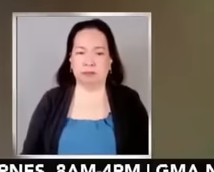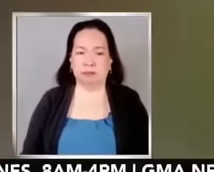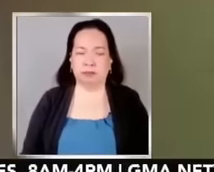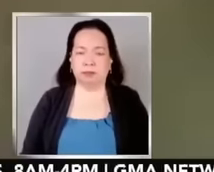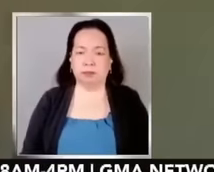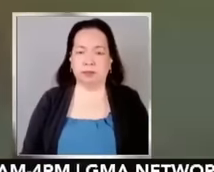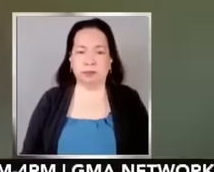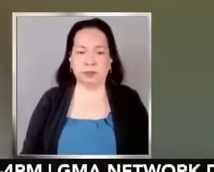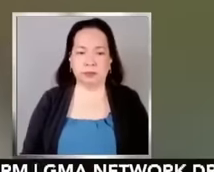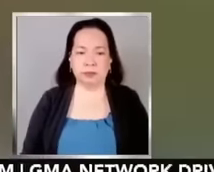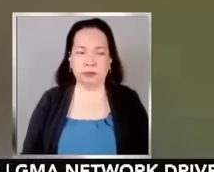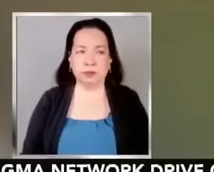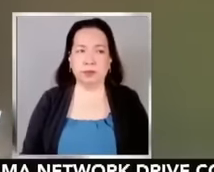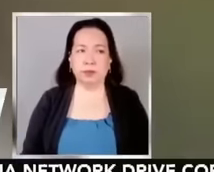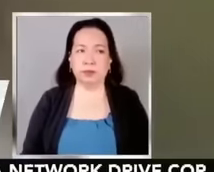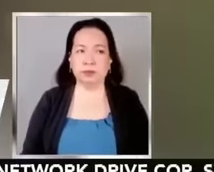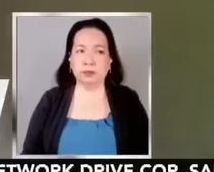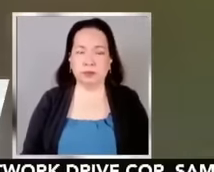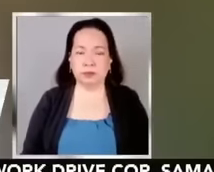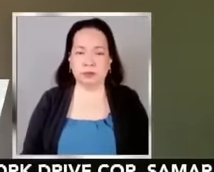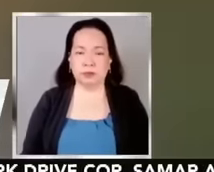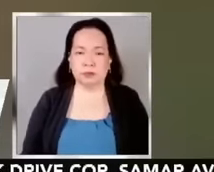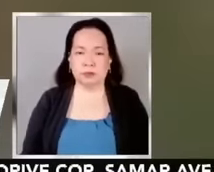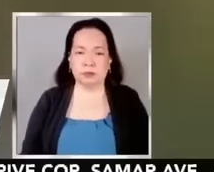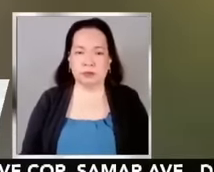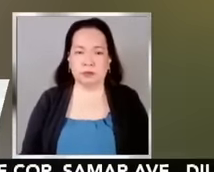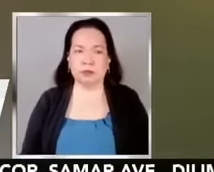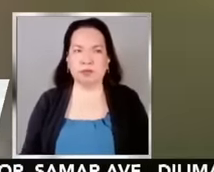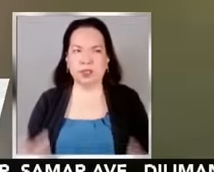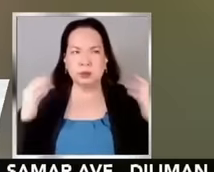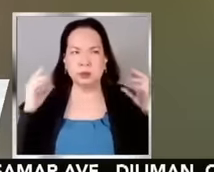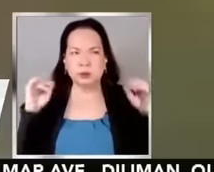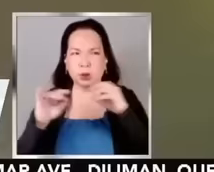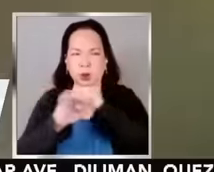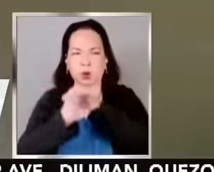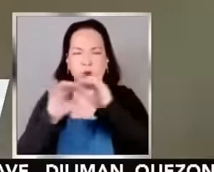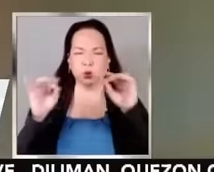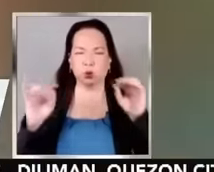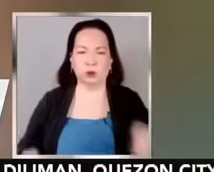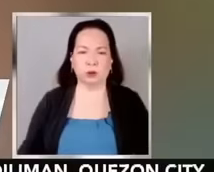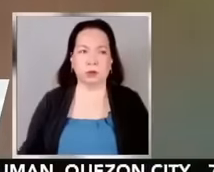Baka gumulong. Sige, sige, parang baka gumulong. Sige, ayun ako, Diyos.